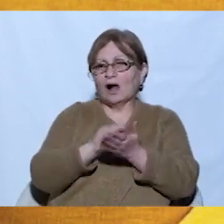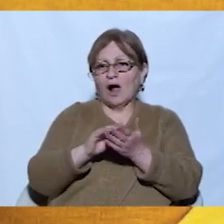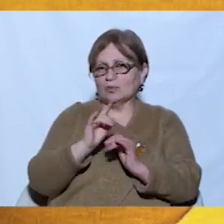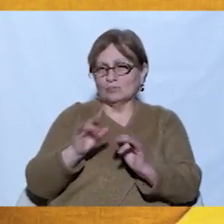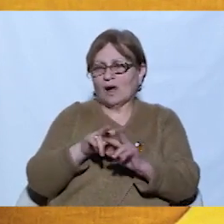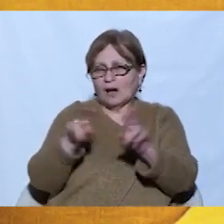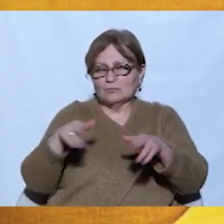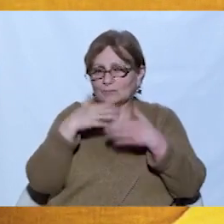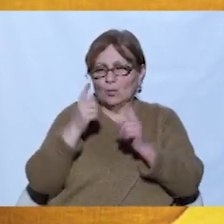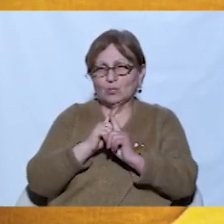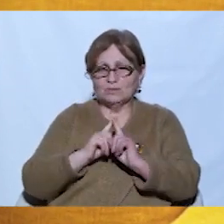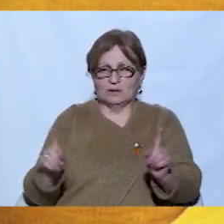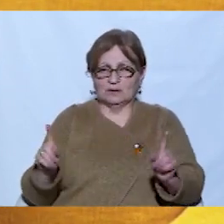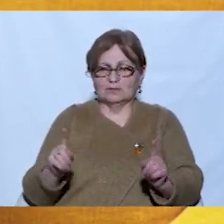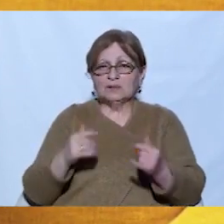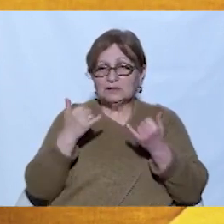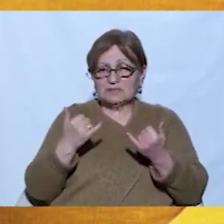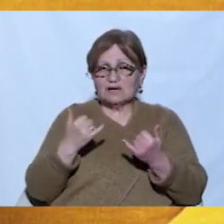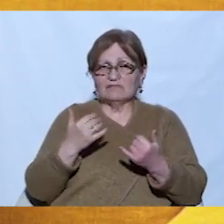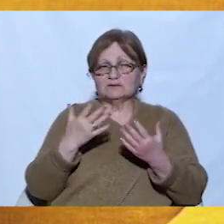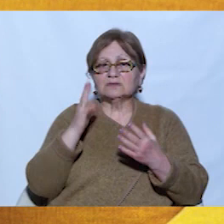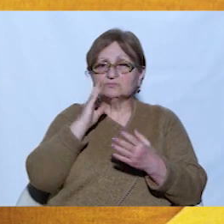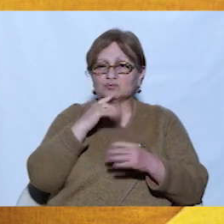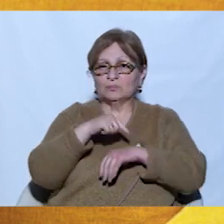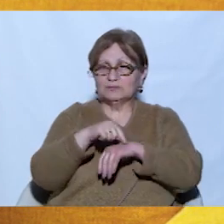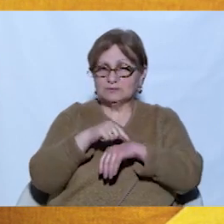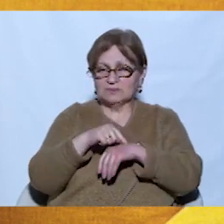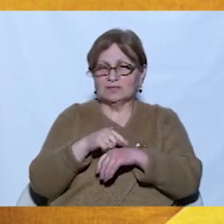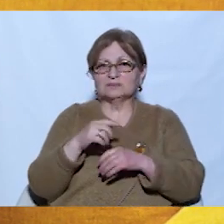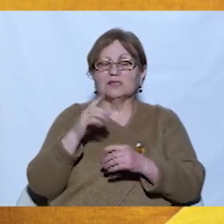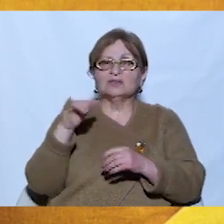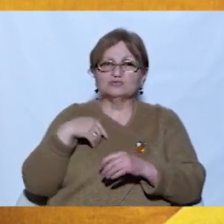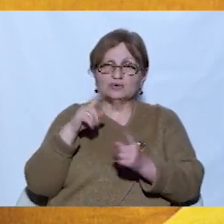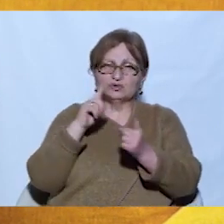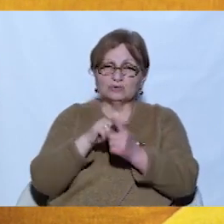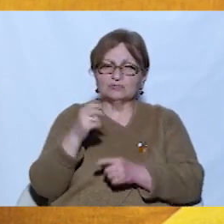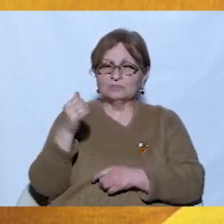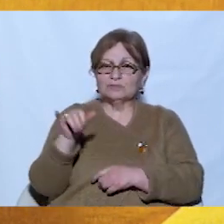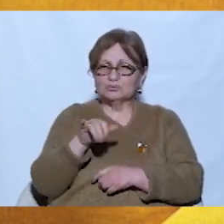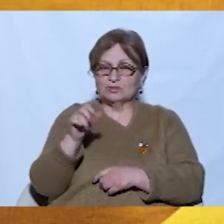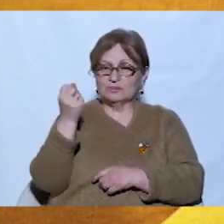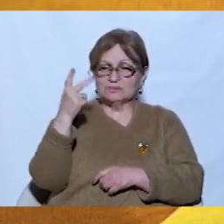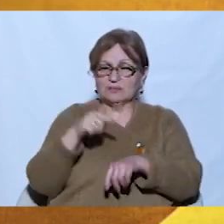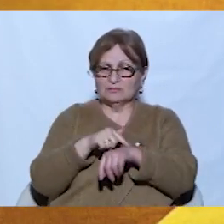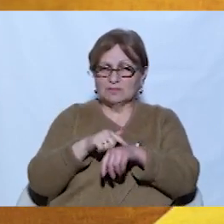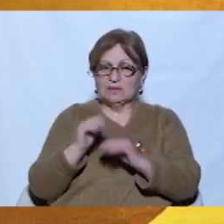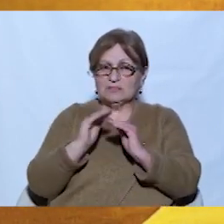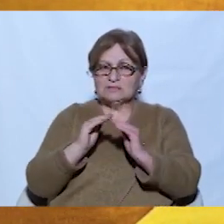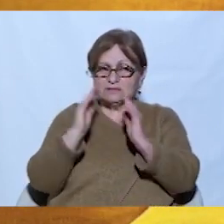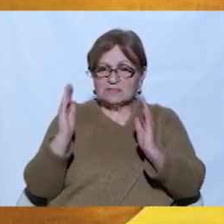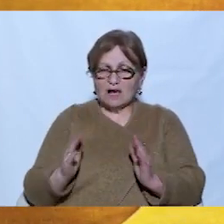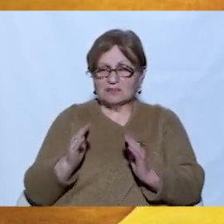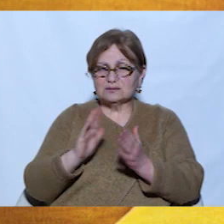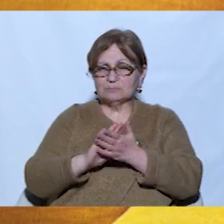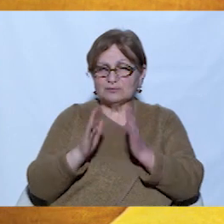ბავშვებს, თითოეული მათგანი განუმეორებელი და უნიკალურია. ასეთი გახლდათ დღევანდელი მშობლის საათი, ერთმანეთს შევხვდებით უკვე შაბათს 13